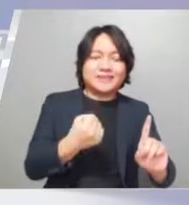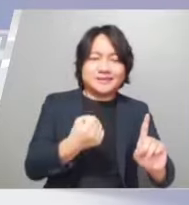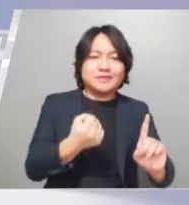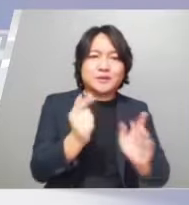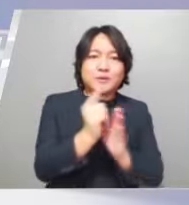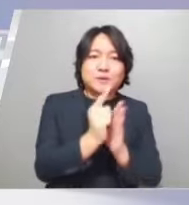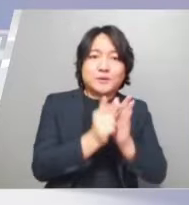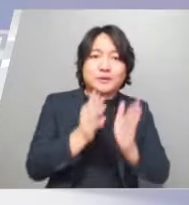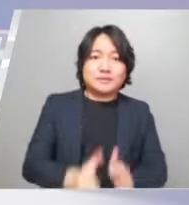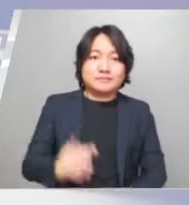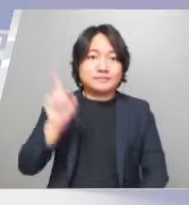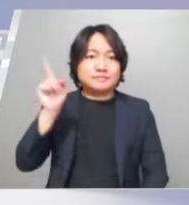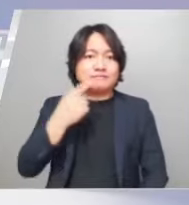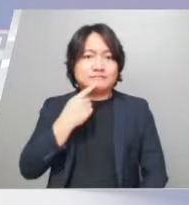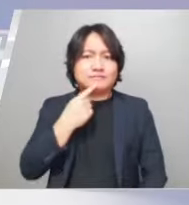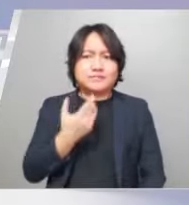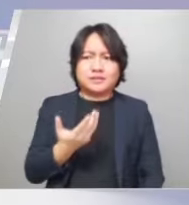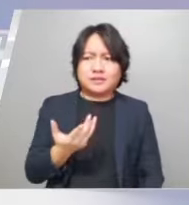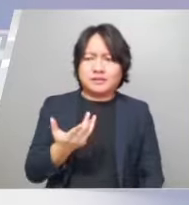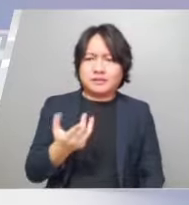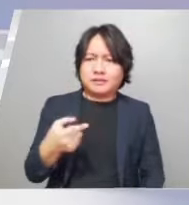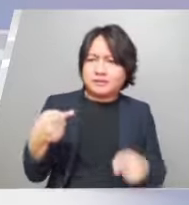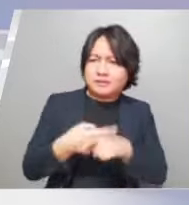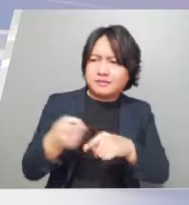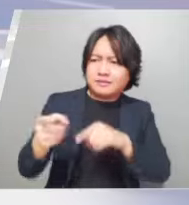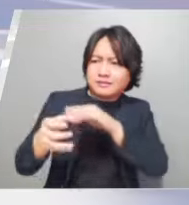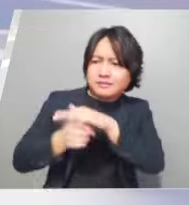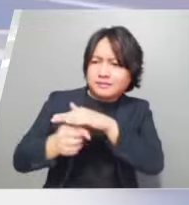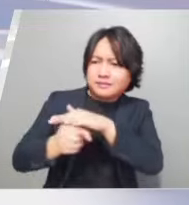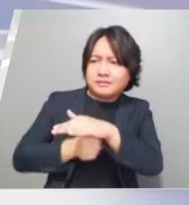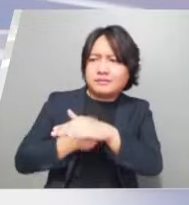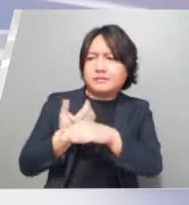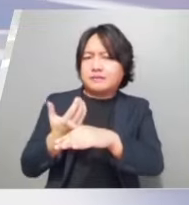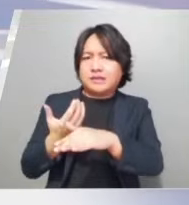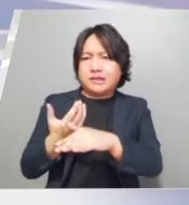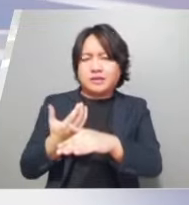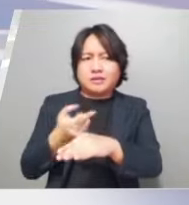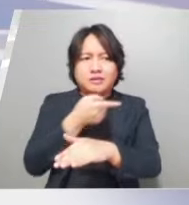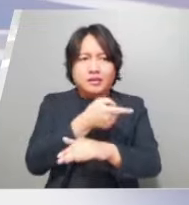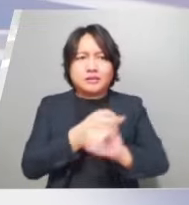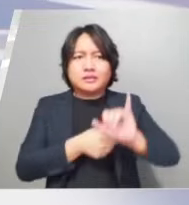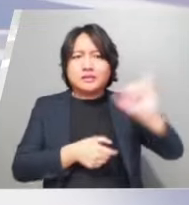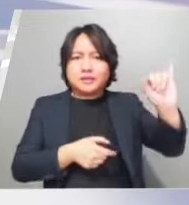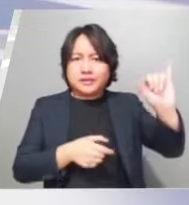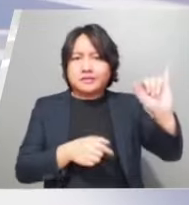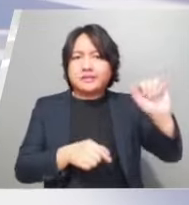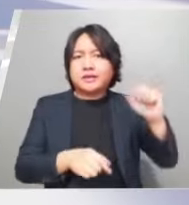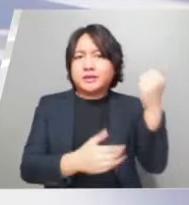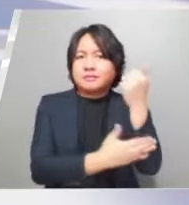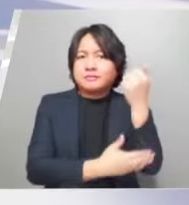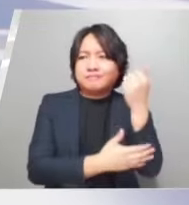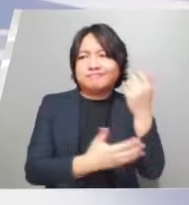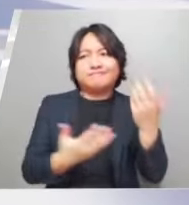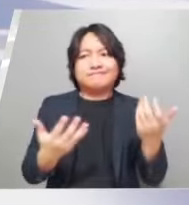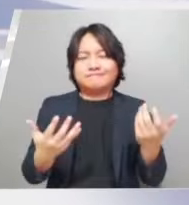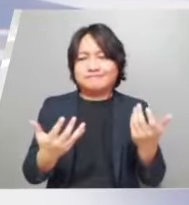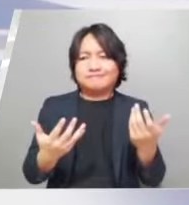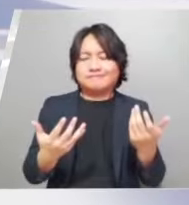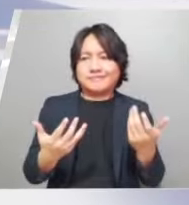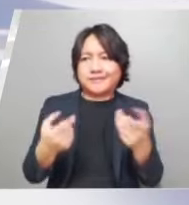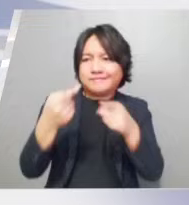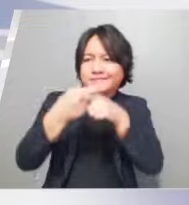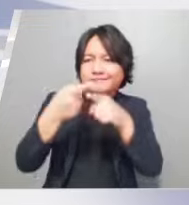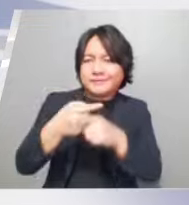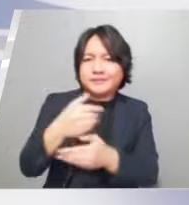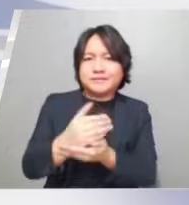Paano anong participation niya doon sa notarization na yun? Hindi naman porke inutusan mo eh, yun na yung kaso mo doon, di ba?